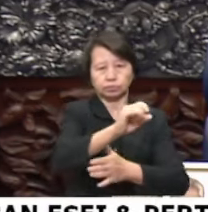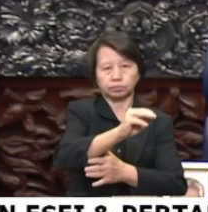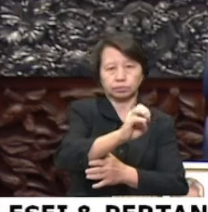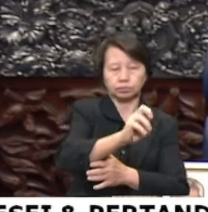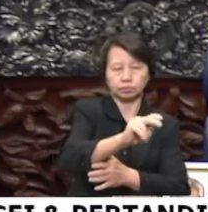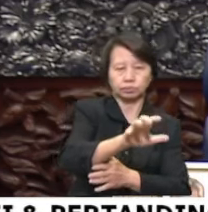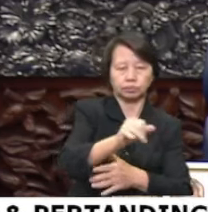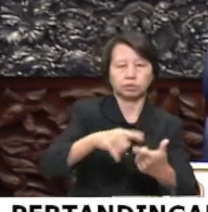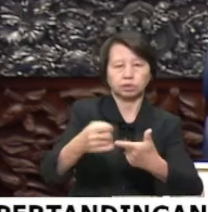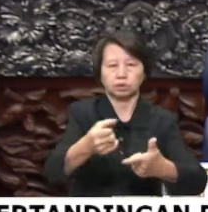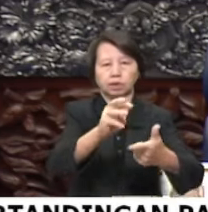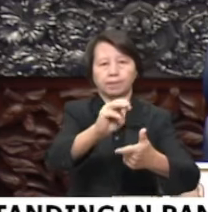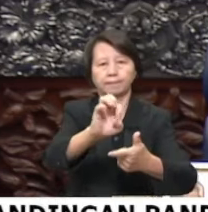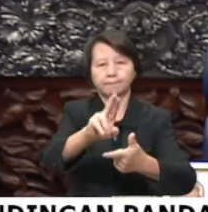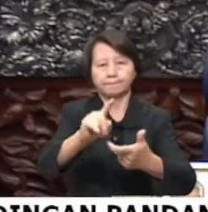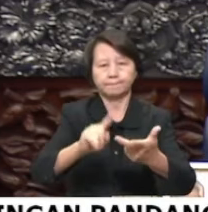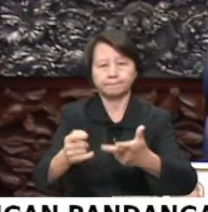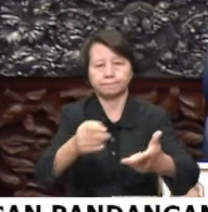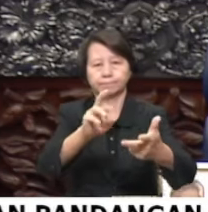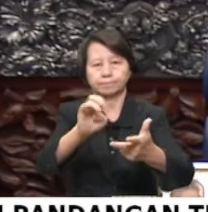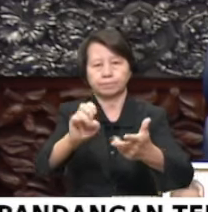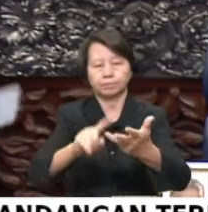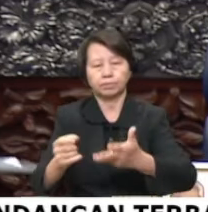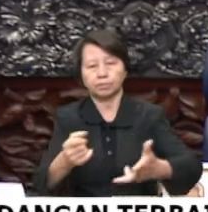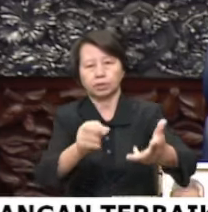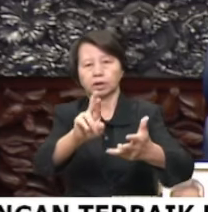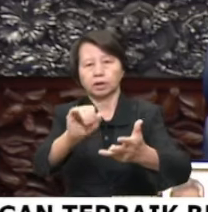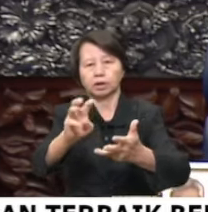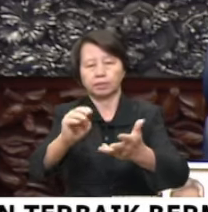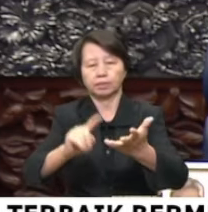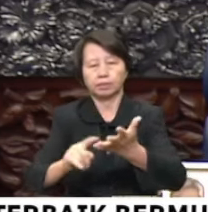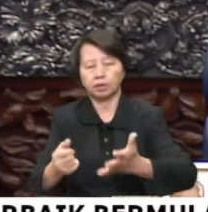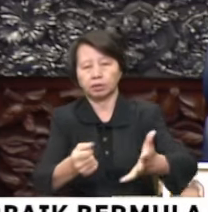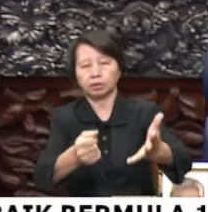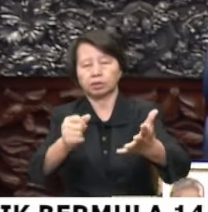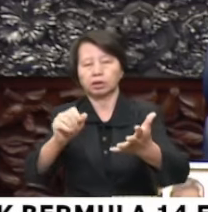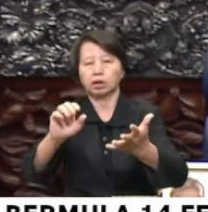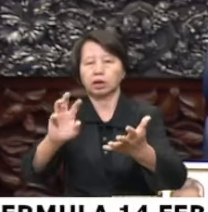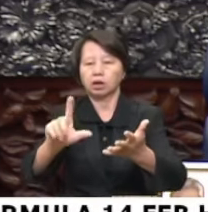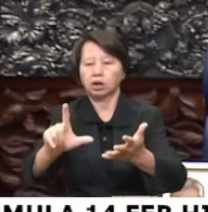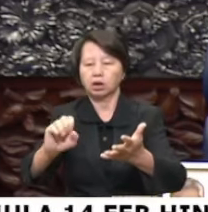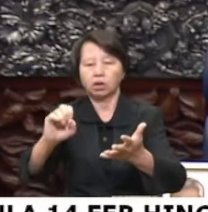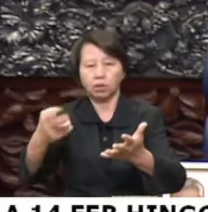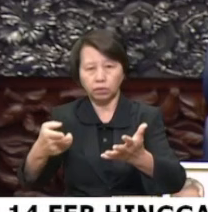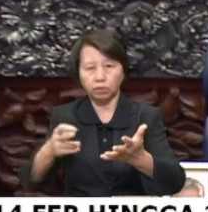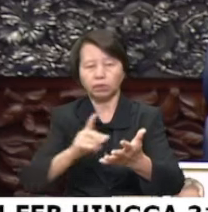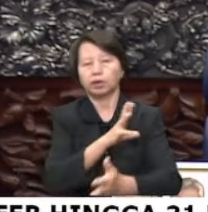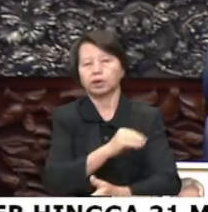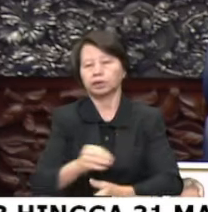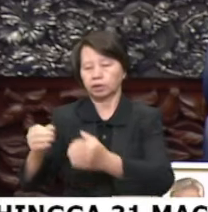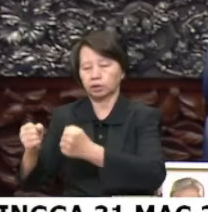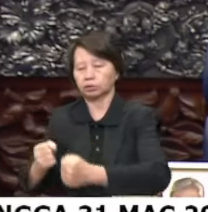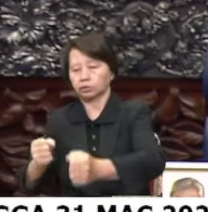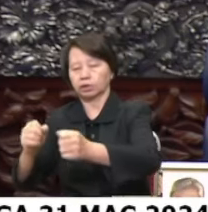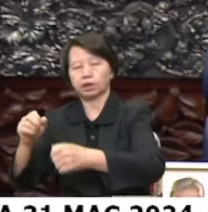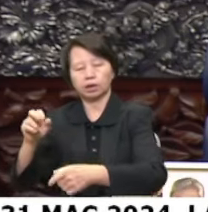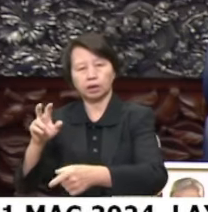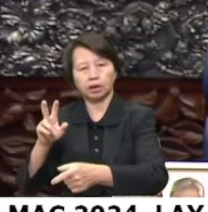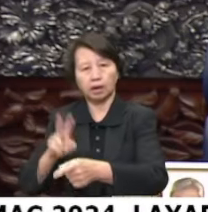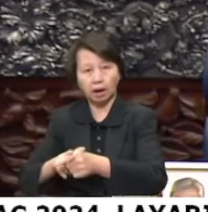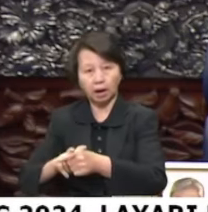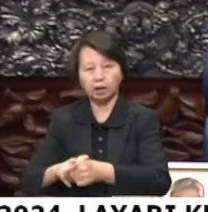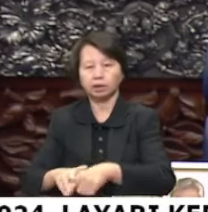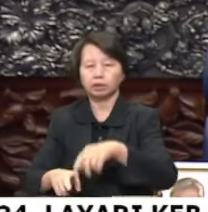Merap, Sungai Reko, Sungai Ramal, Sungai Siput dan juga Sungai Long. Manakala Sungai Kelang pula ada sepanjang